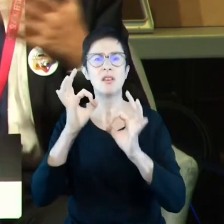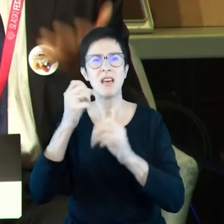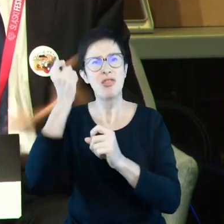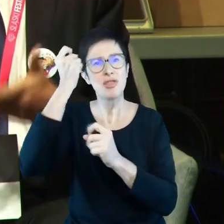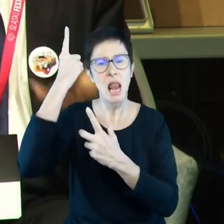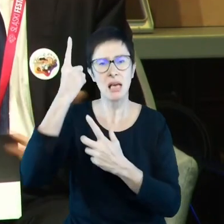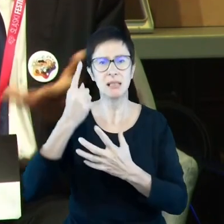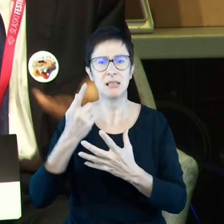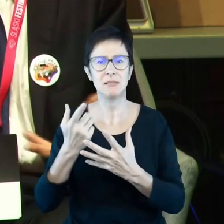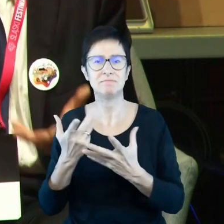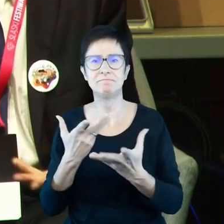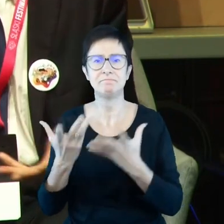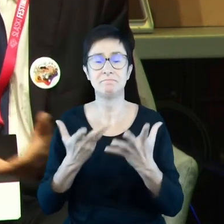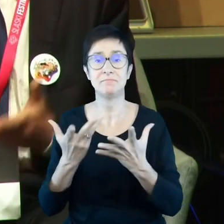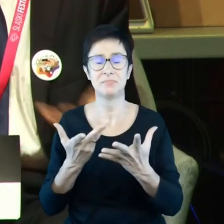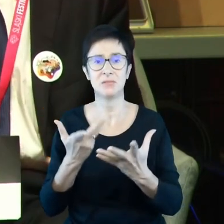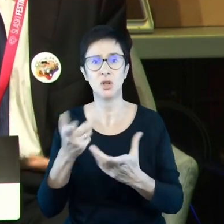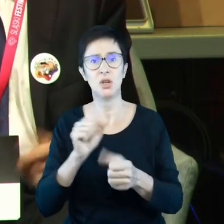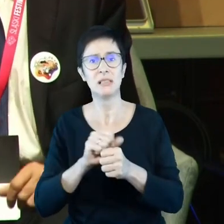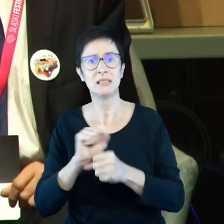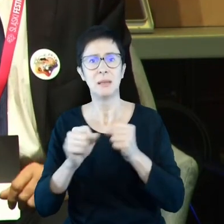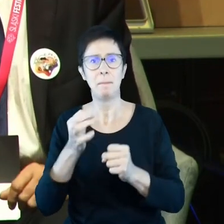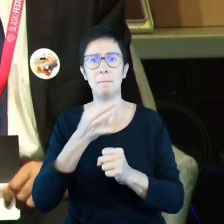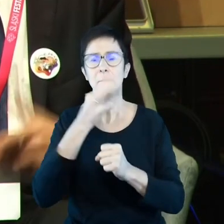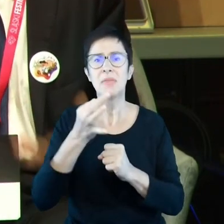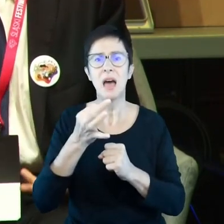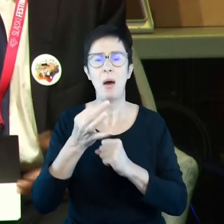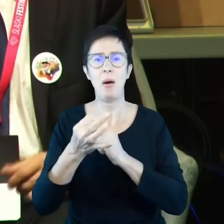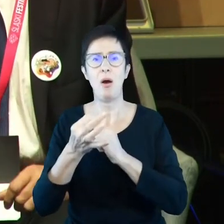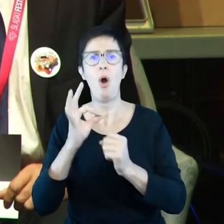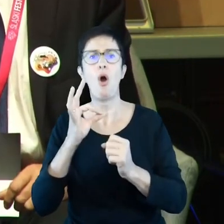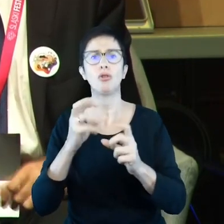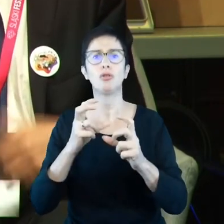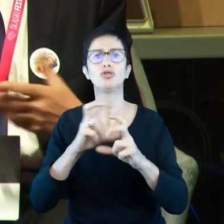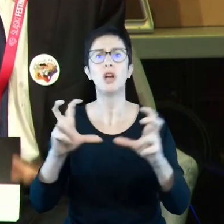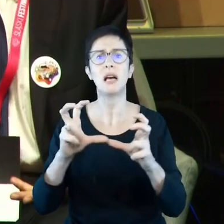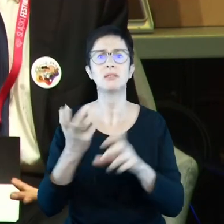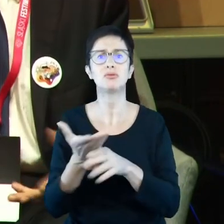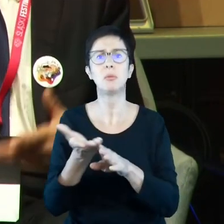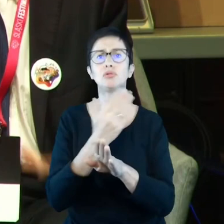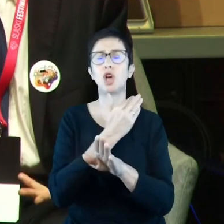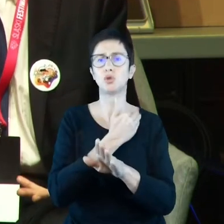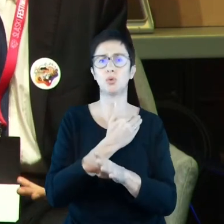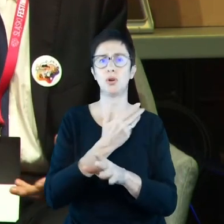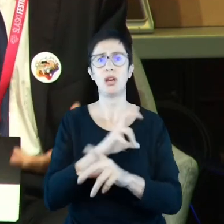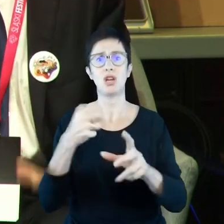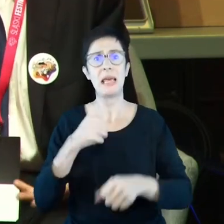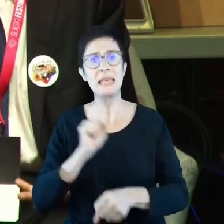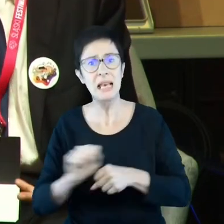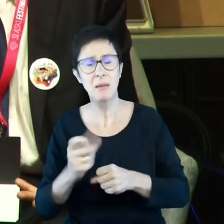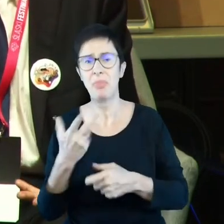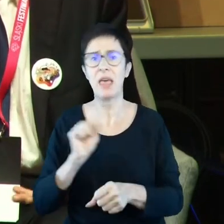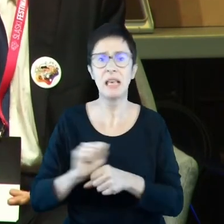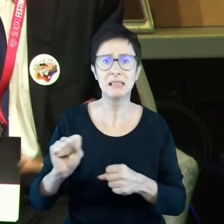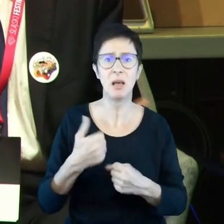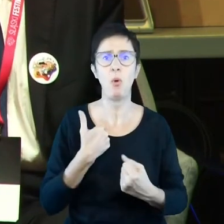stawiającym podstawowe pytania o mijający czas, o bycie, o niebycie, o umieranie, o sens